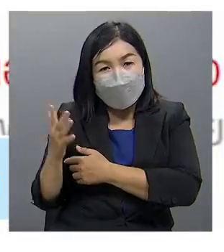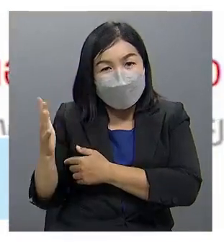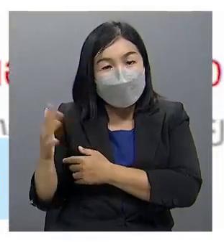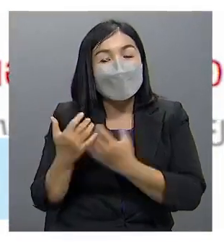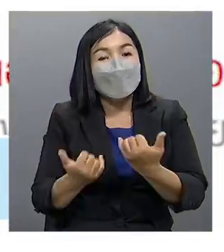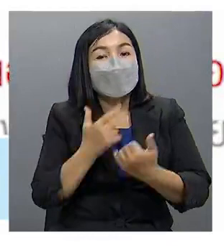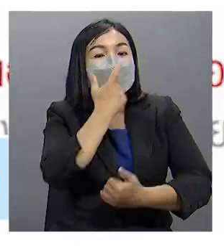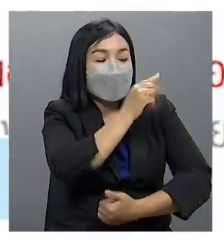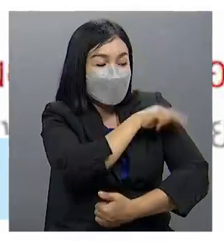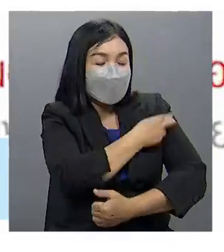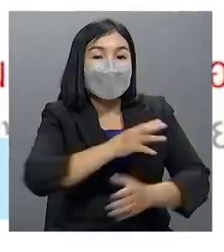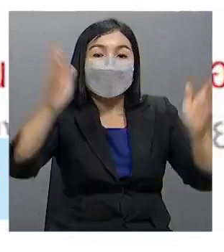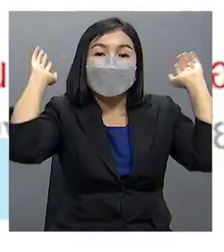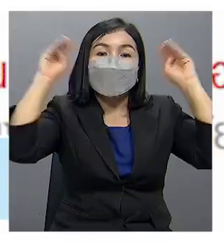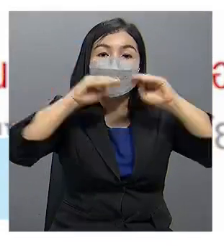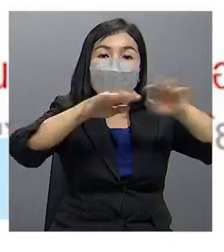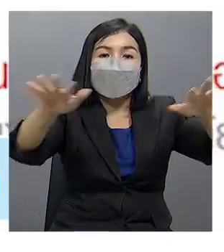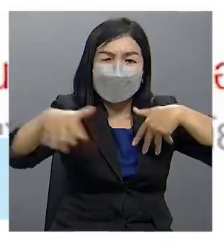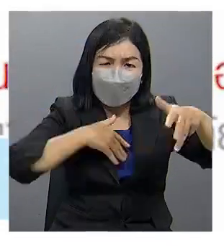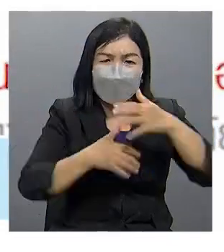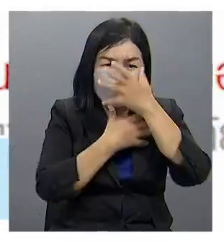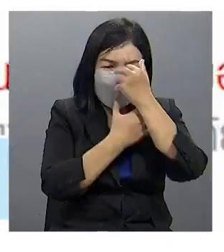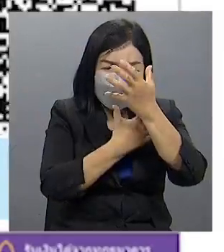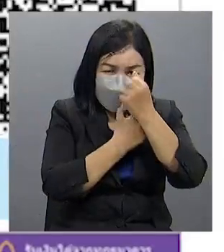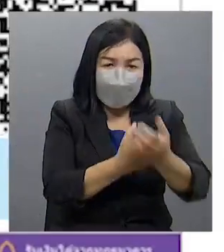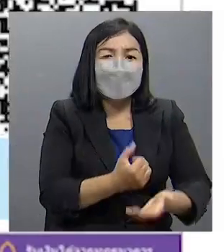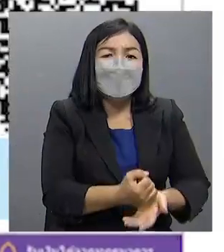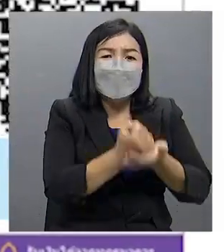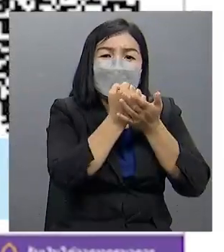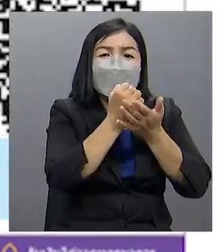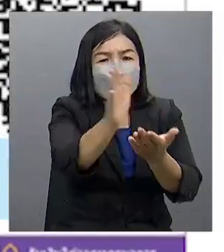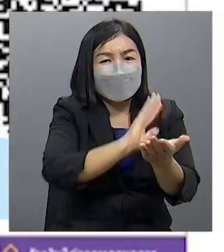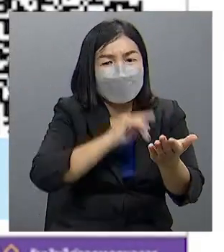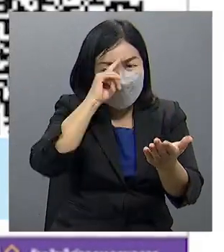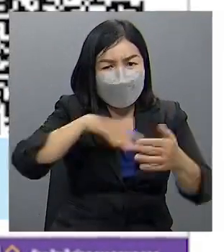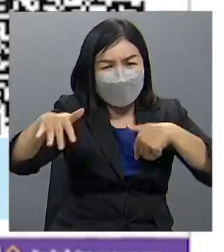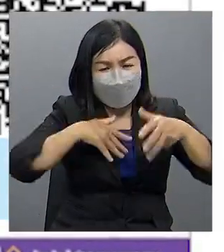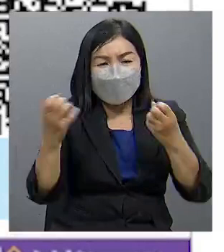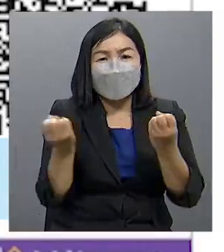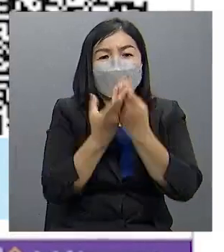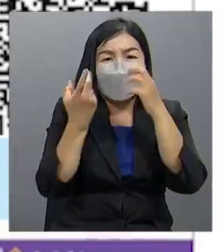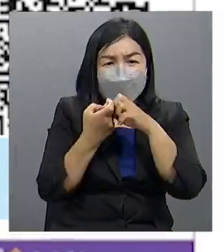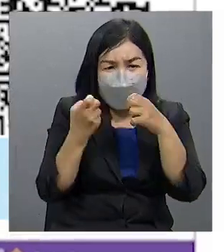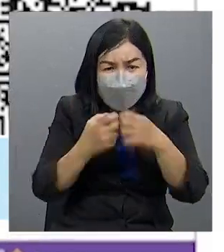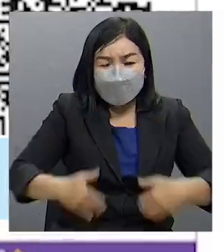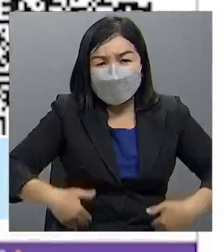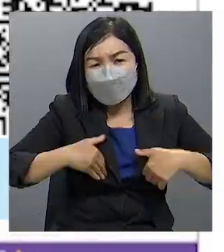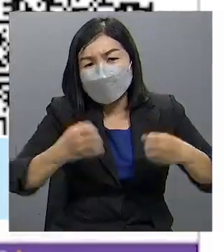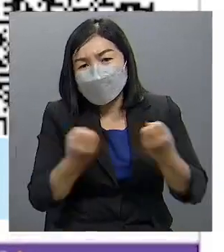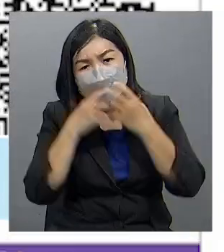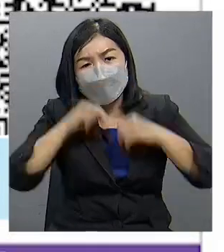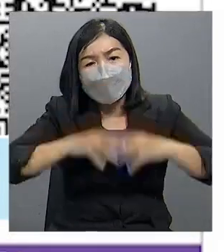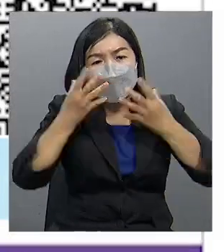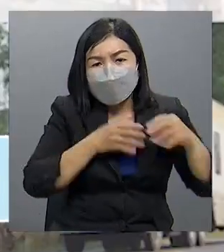ชิญชวนคุณผู้ชมมาร่วมกันเป็นส่วนหนึ่งในการช่วยเหลือคนไทยด้วยการยามประสบภัยคนละเล็กคนละน้อยเพราะว่าการได้รับความช่ว